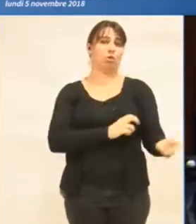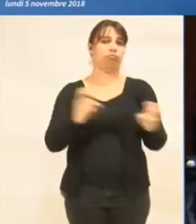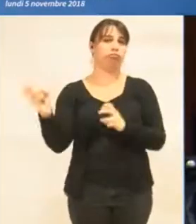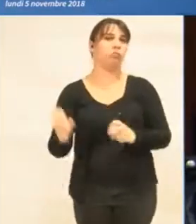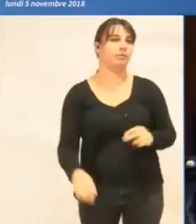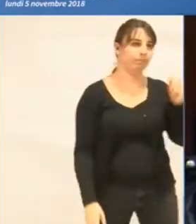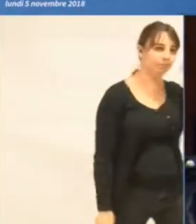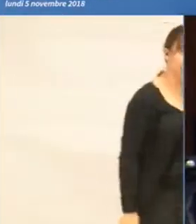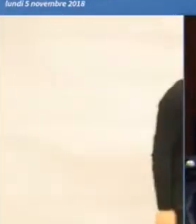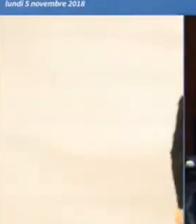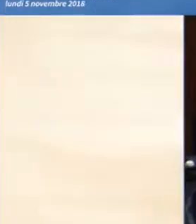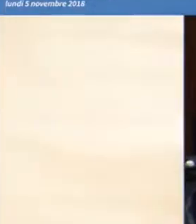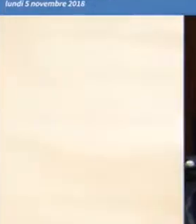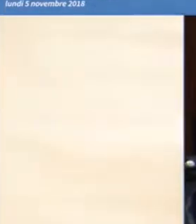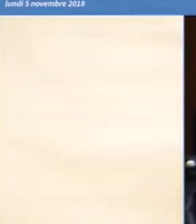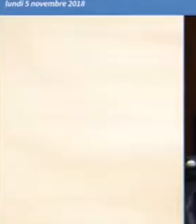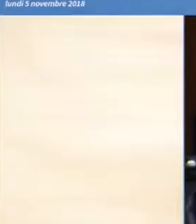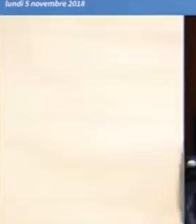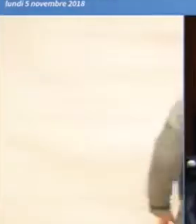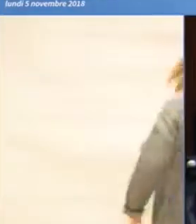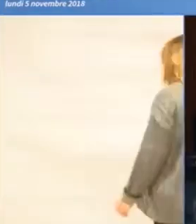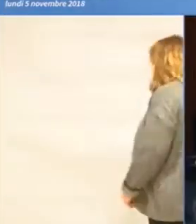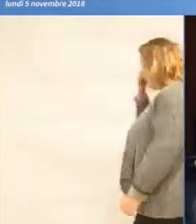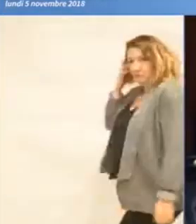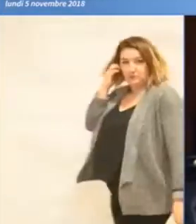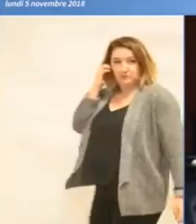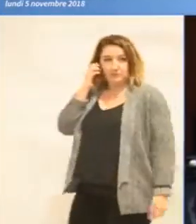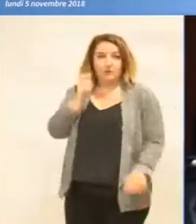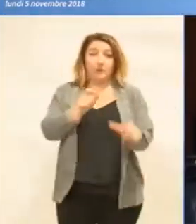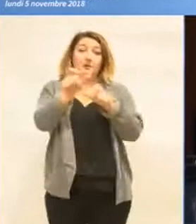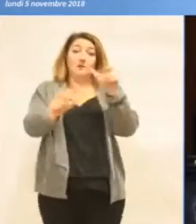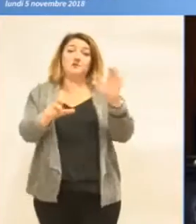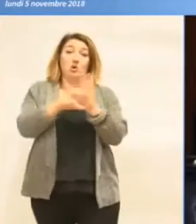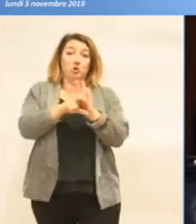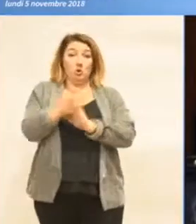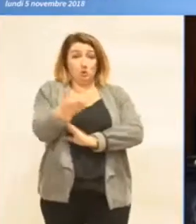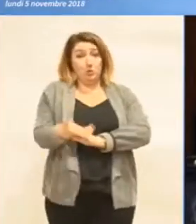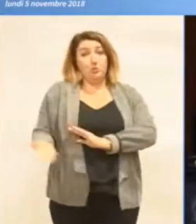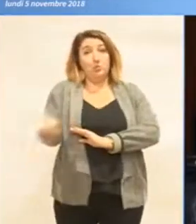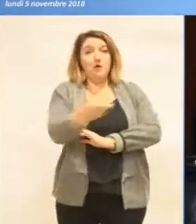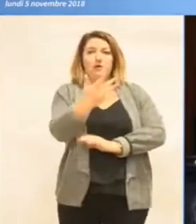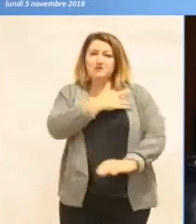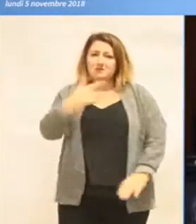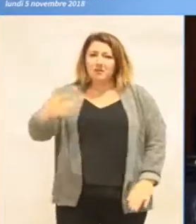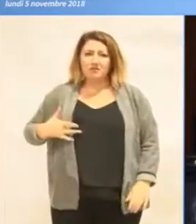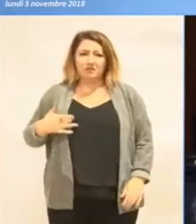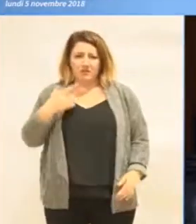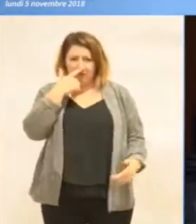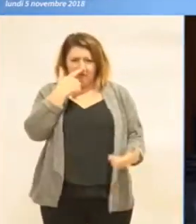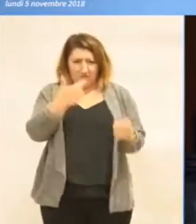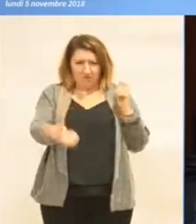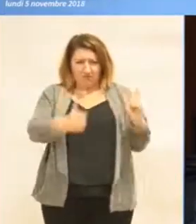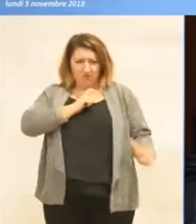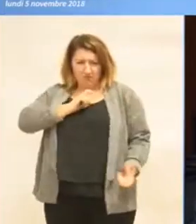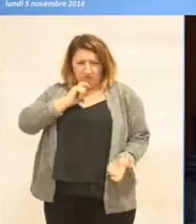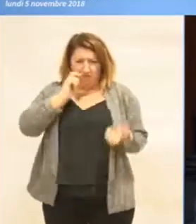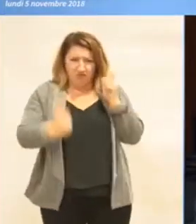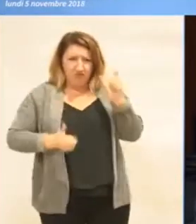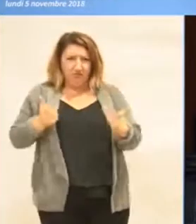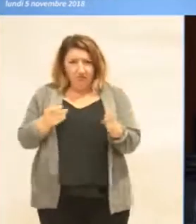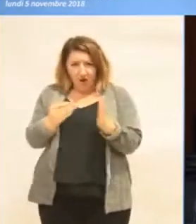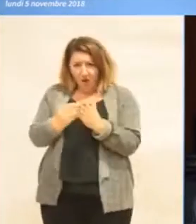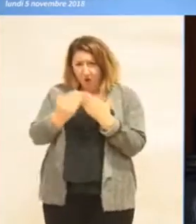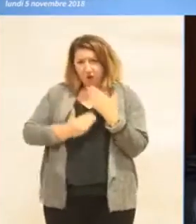Ce sont les Grenoblois qui vont voir leur santé impactée pendant 10 années